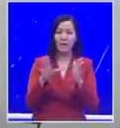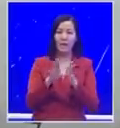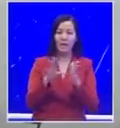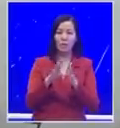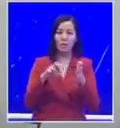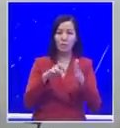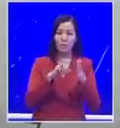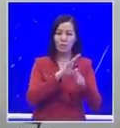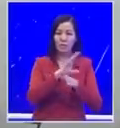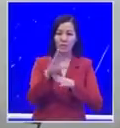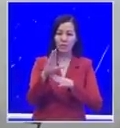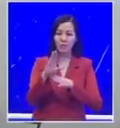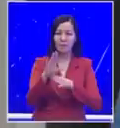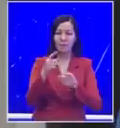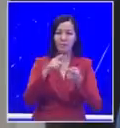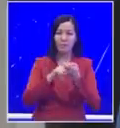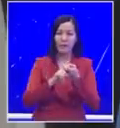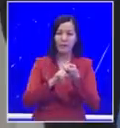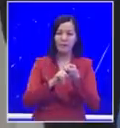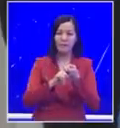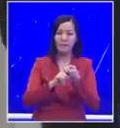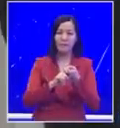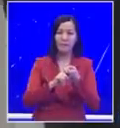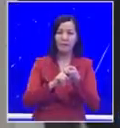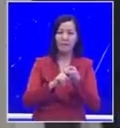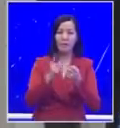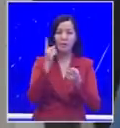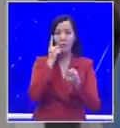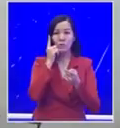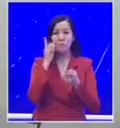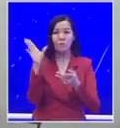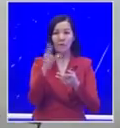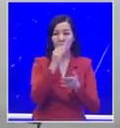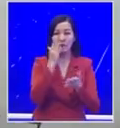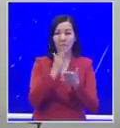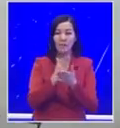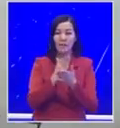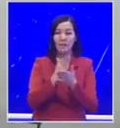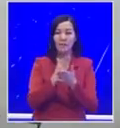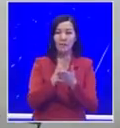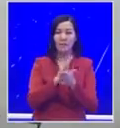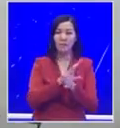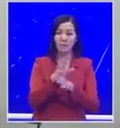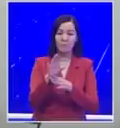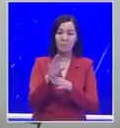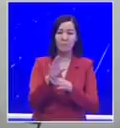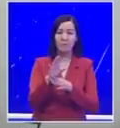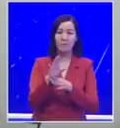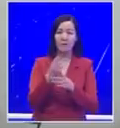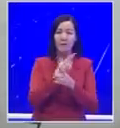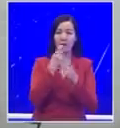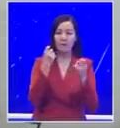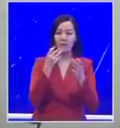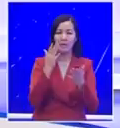арқылы жеткіземіз, байланыс туралы, сотовый телефон әрбір балада бар ғой, сол арқылы қажетті ақпаратты